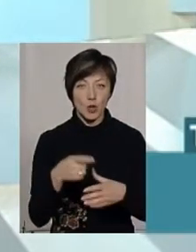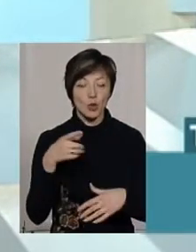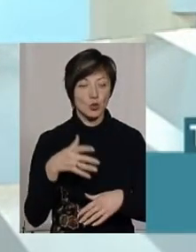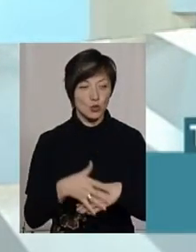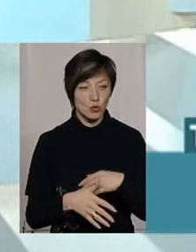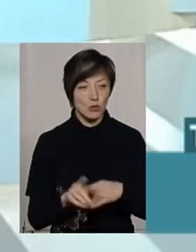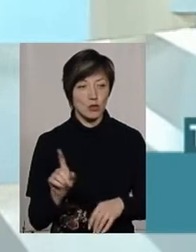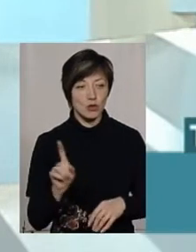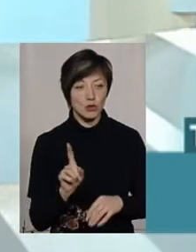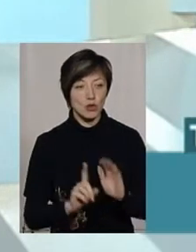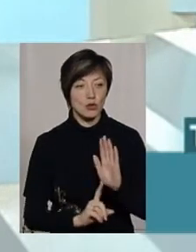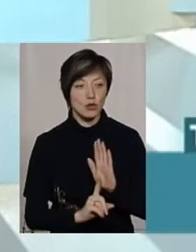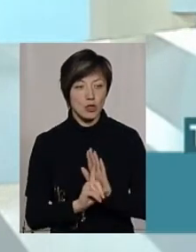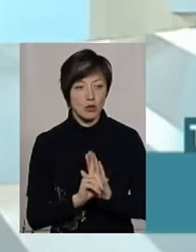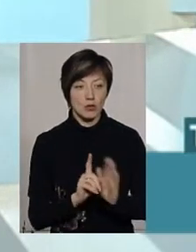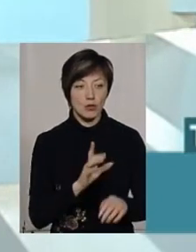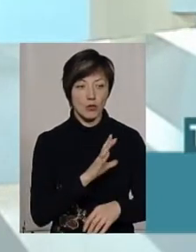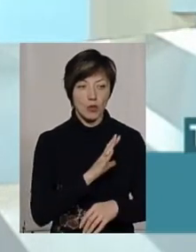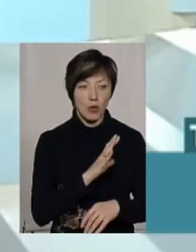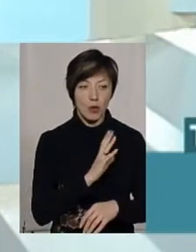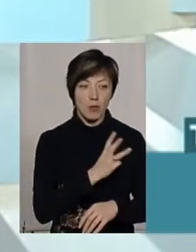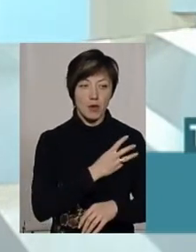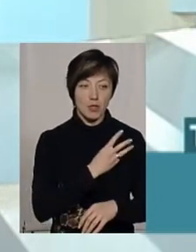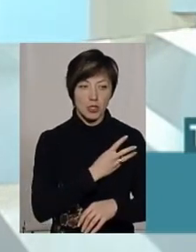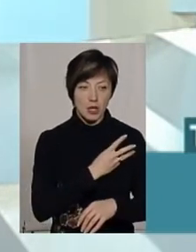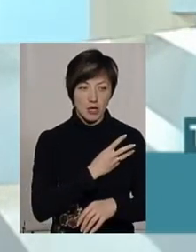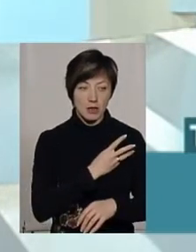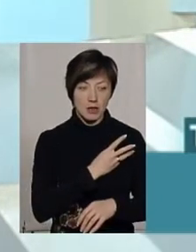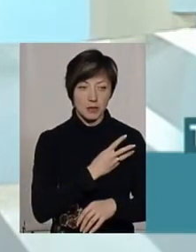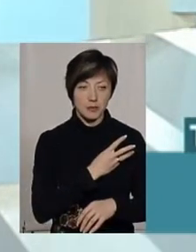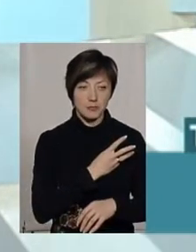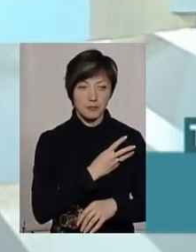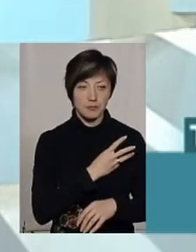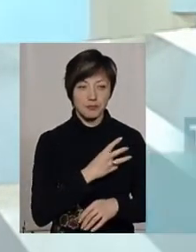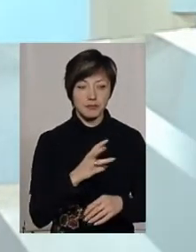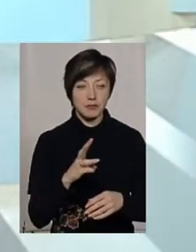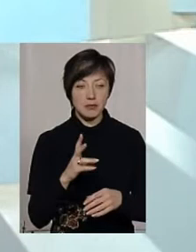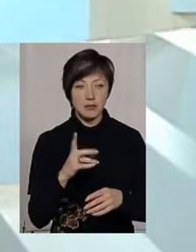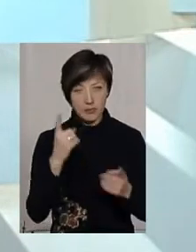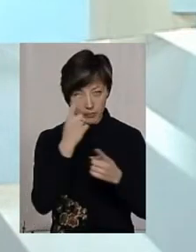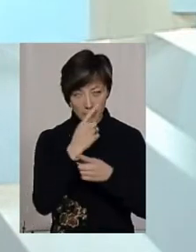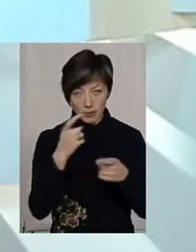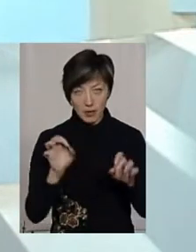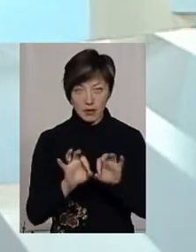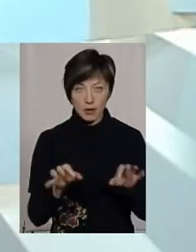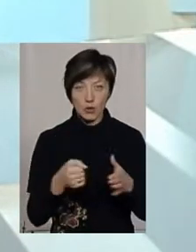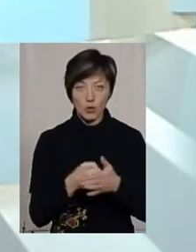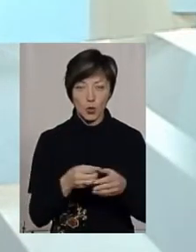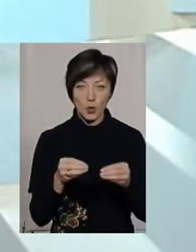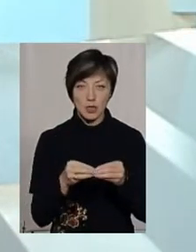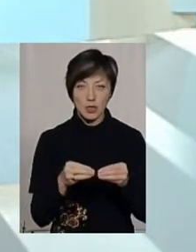що спочатку було бажання, так по тих матеріалах, які звучали, до